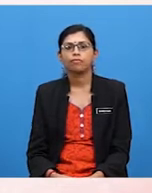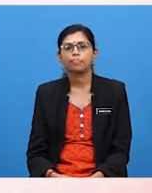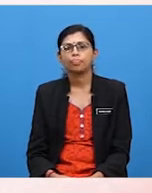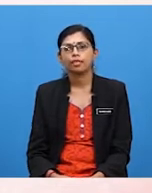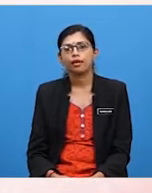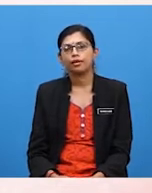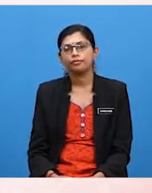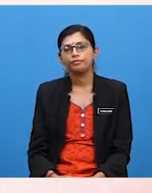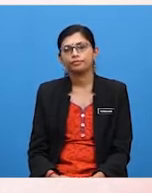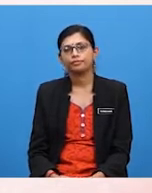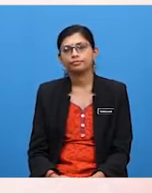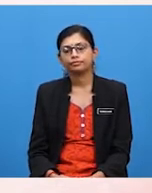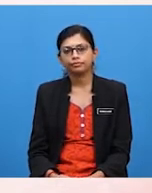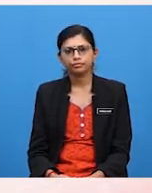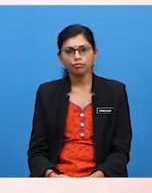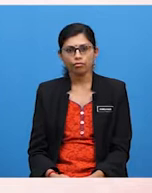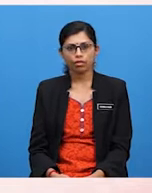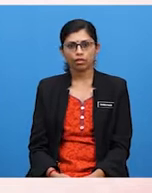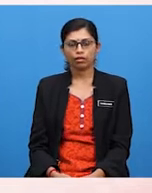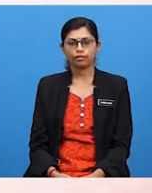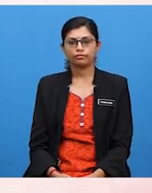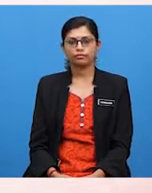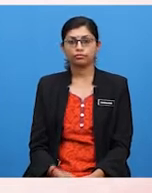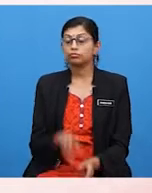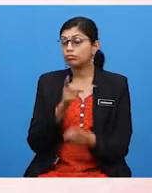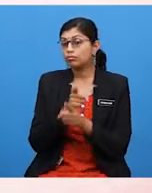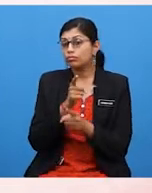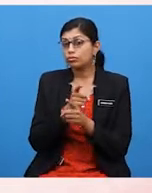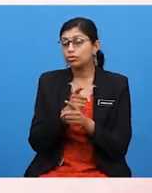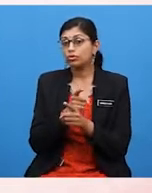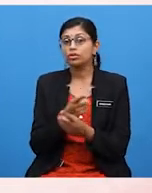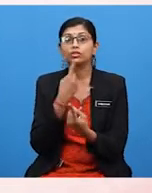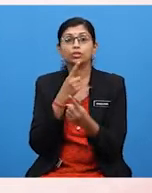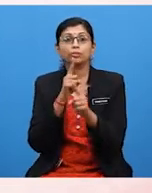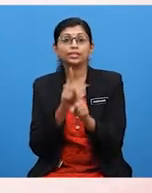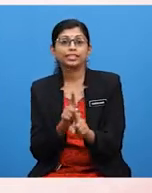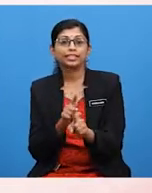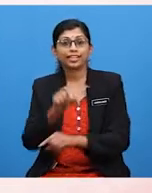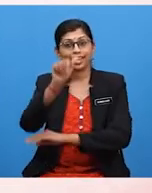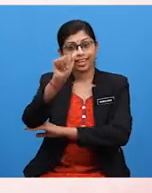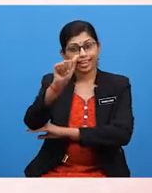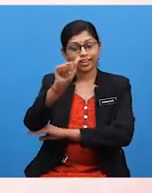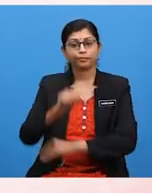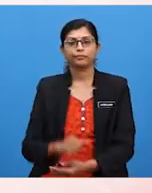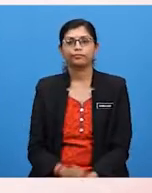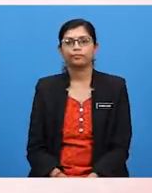dan D. sel xylem. Bagus. Jawapannya ialah A.